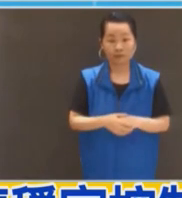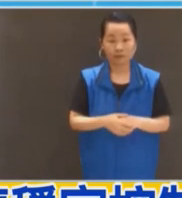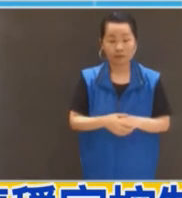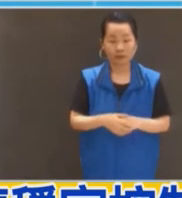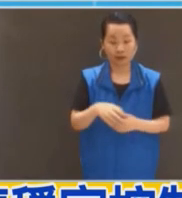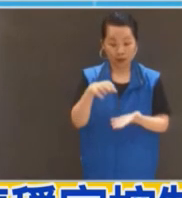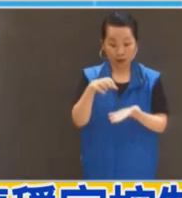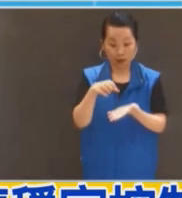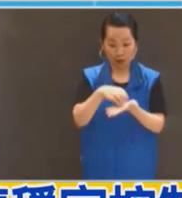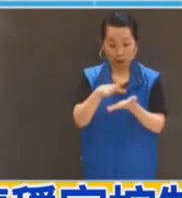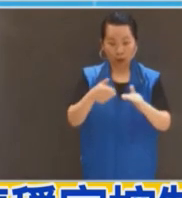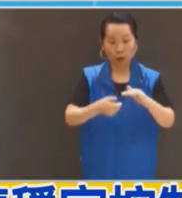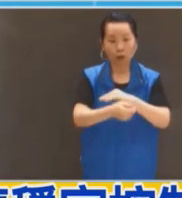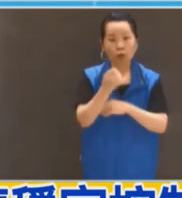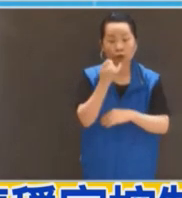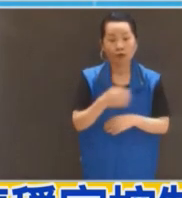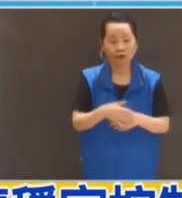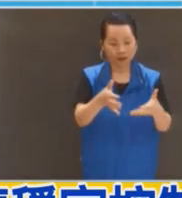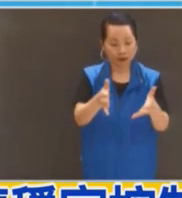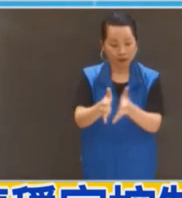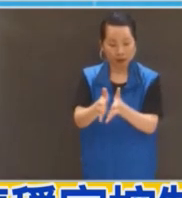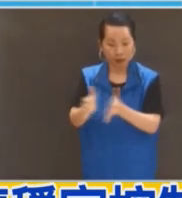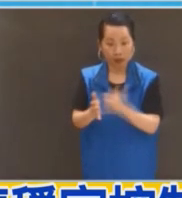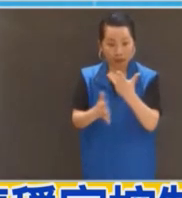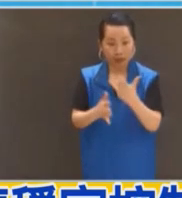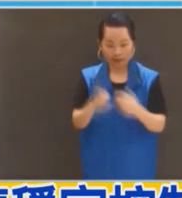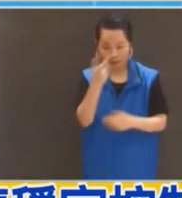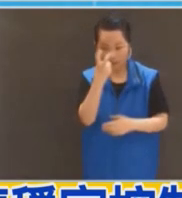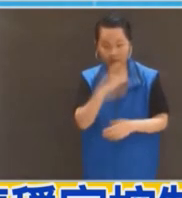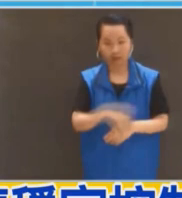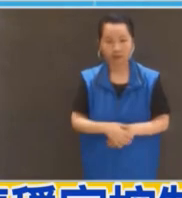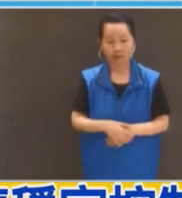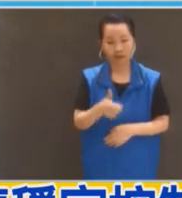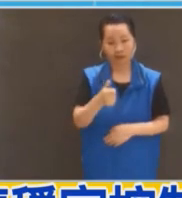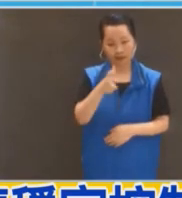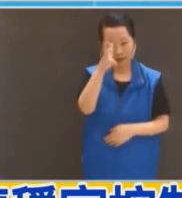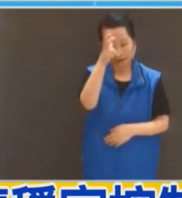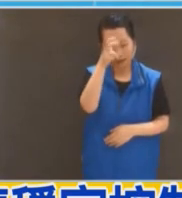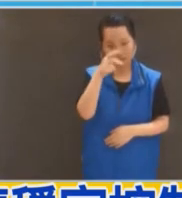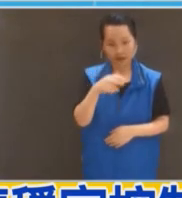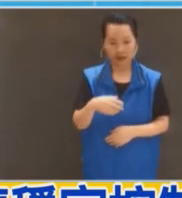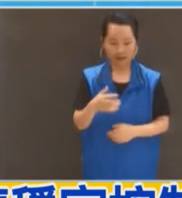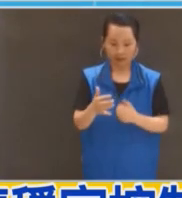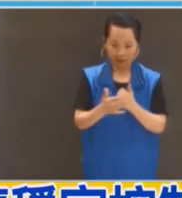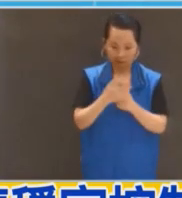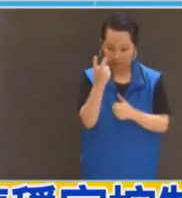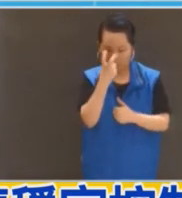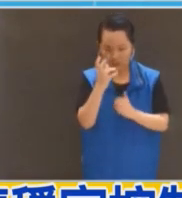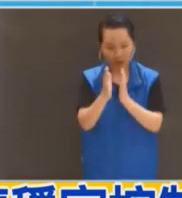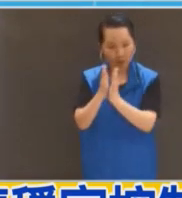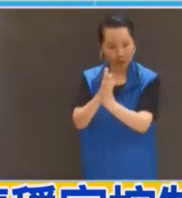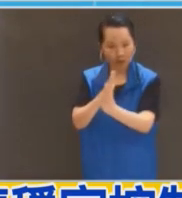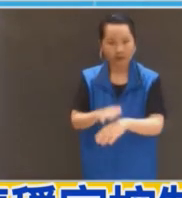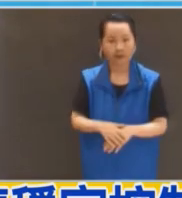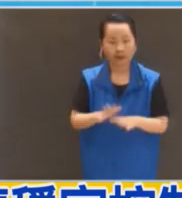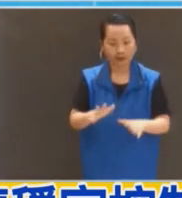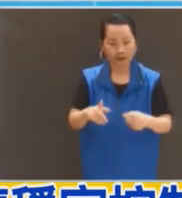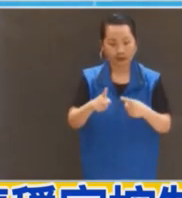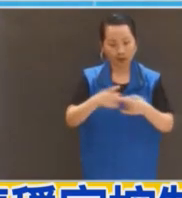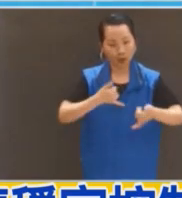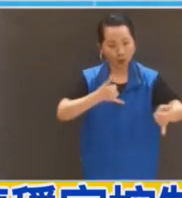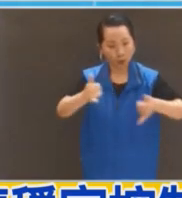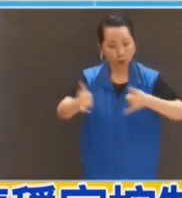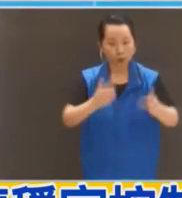场，我们分了8组人力查核，也谢谢警察到现场来给我们维持秩序，所以人流非常的顺